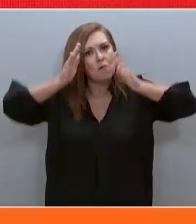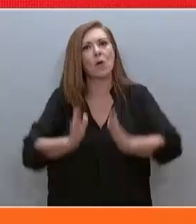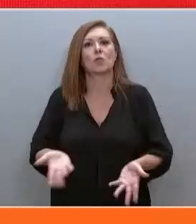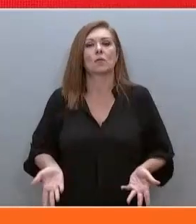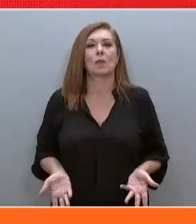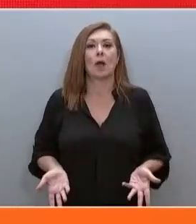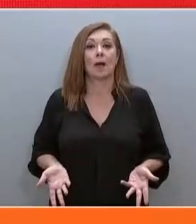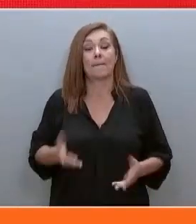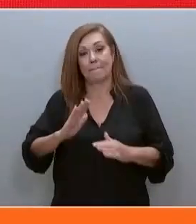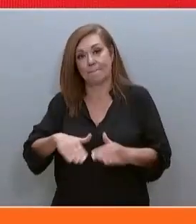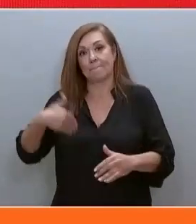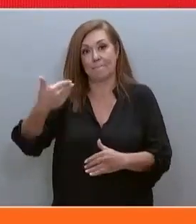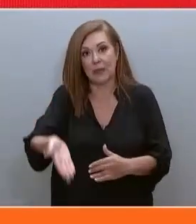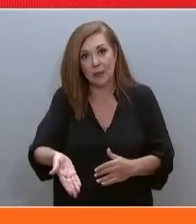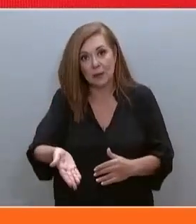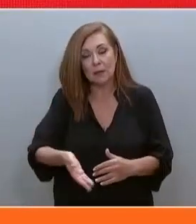Από εκεί και πέρα,